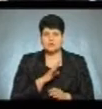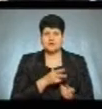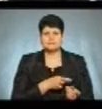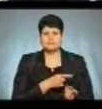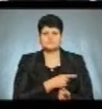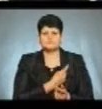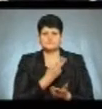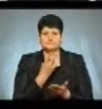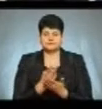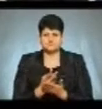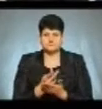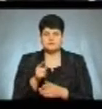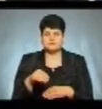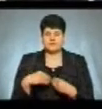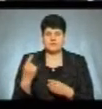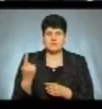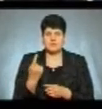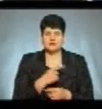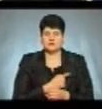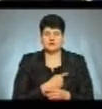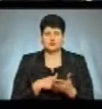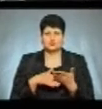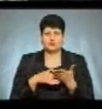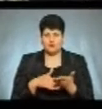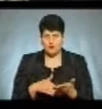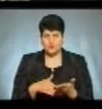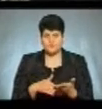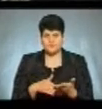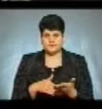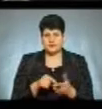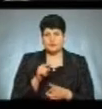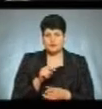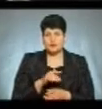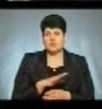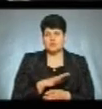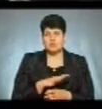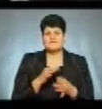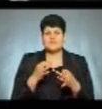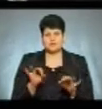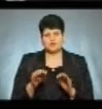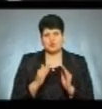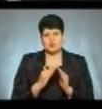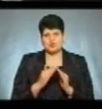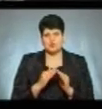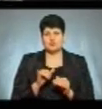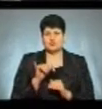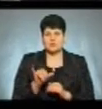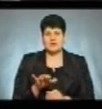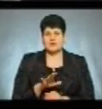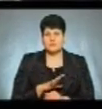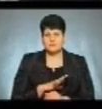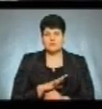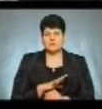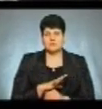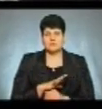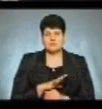ця у лікарню, їй надали першу медичну допомогу, і вона була відпущена додому. В неї був